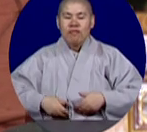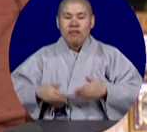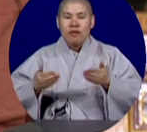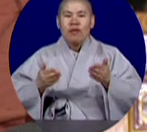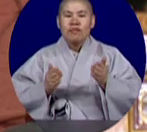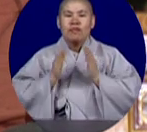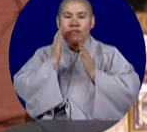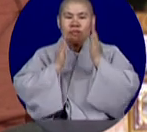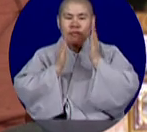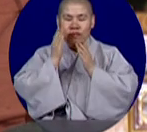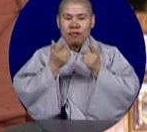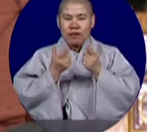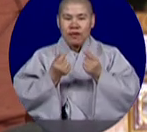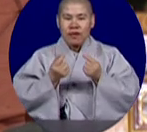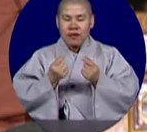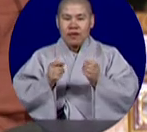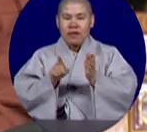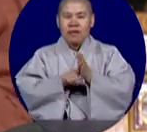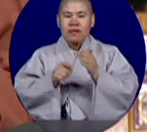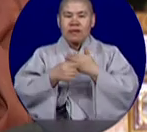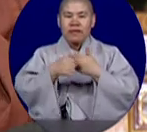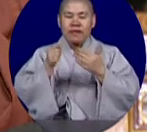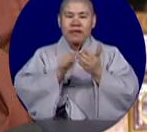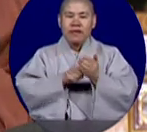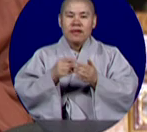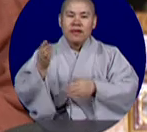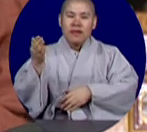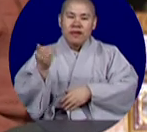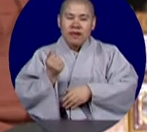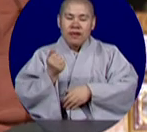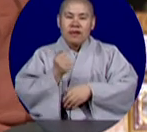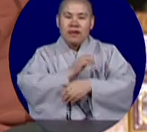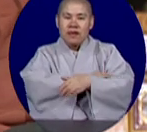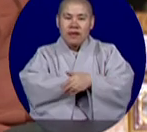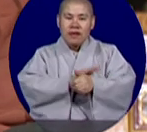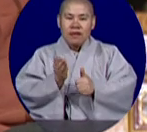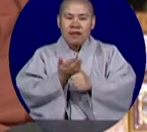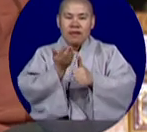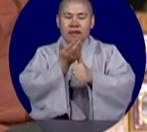그래서 이 신심을 잘 키우기 위해서는